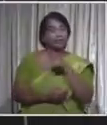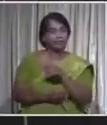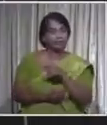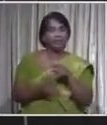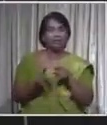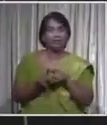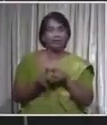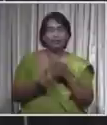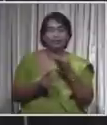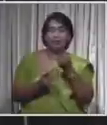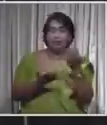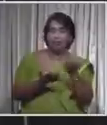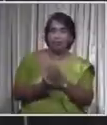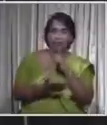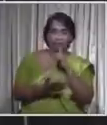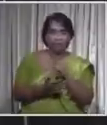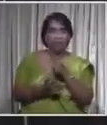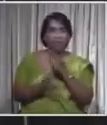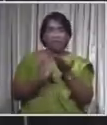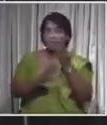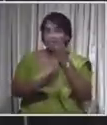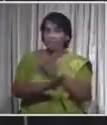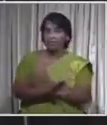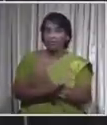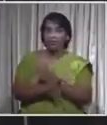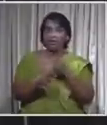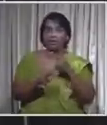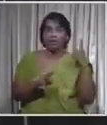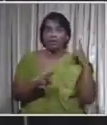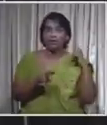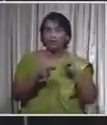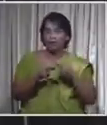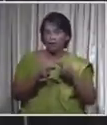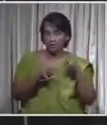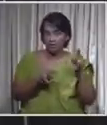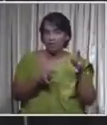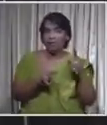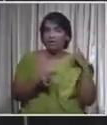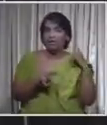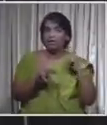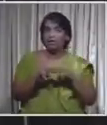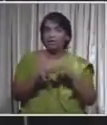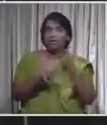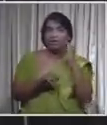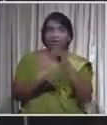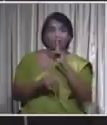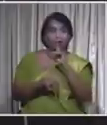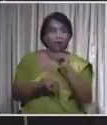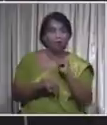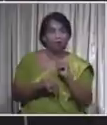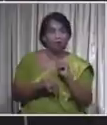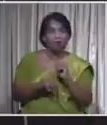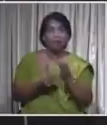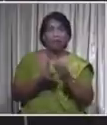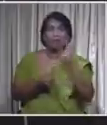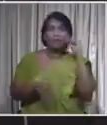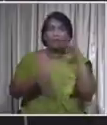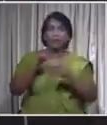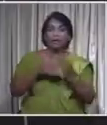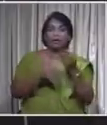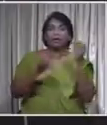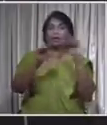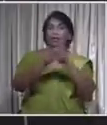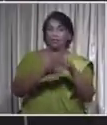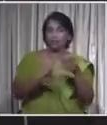ඒ මිනිහට හම්බ කරන්න දුන්නා එතකොට ඊට ඉස්සෙල්ලා අපේ ෆොන්සේකා මහත්තයා මොකද ෆොන්සේකා මහත්තයා දීපු චෝදනාව ජනාධිපති මැතිවරණයට ඉල්ලුවයි